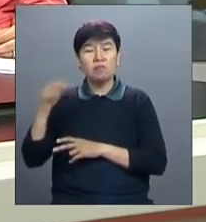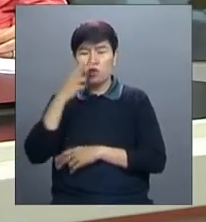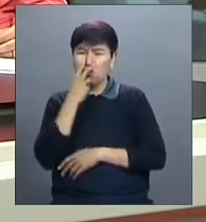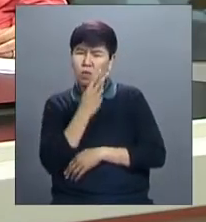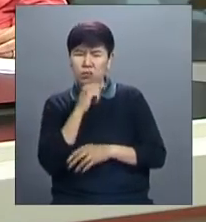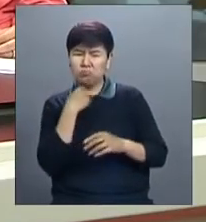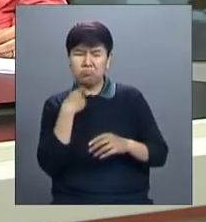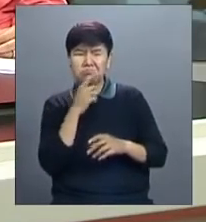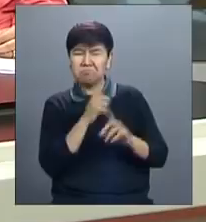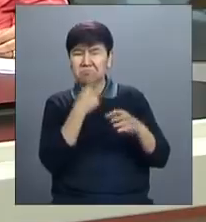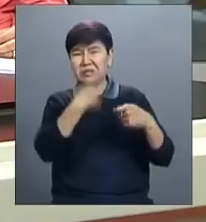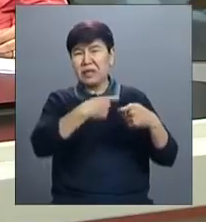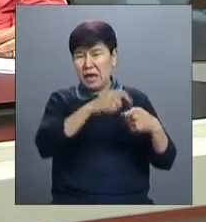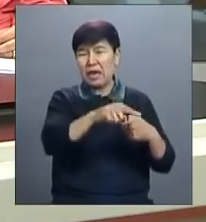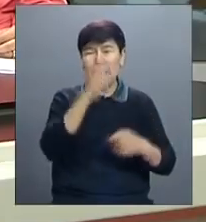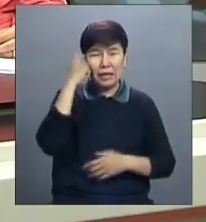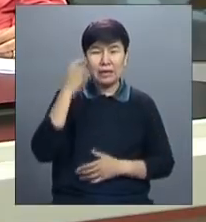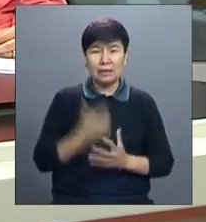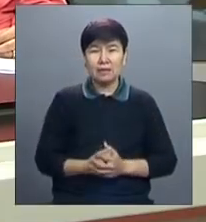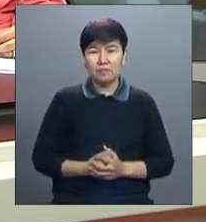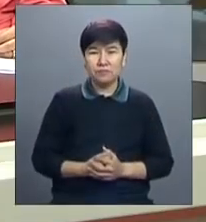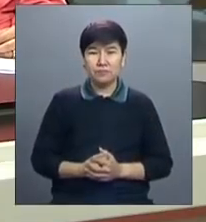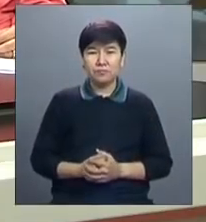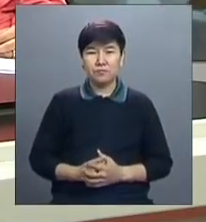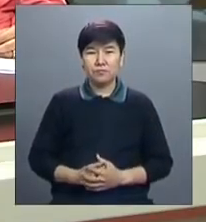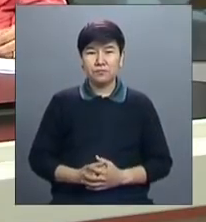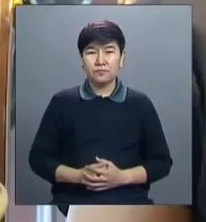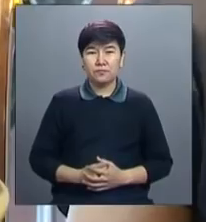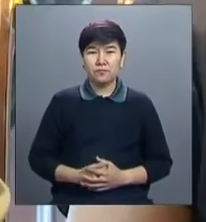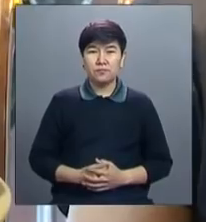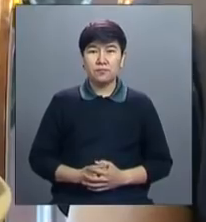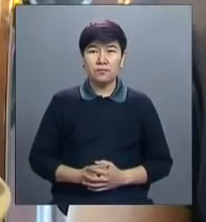ไม่น้อยกว่า350ที่นั่งในสภาผู้แทนราษฎรค่ะ